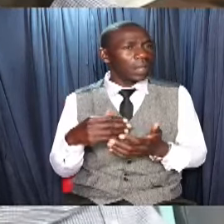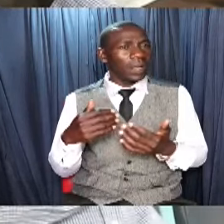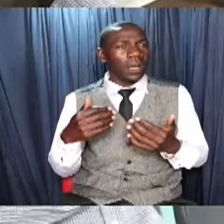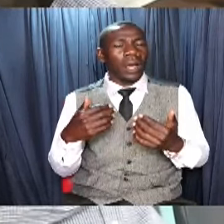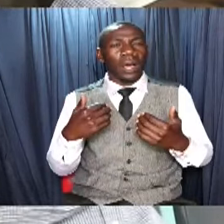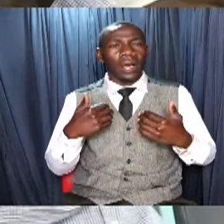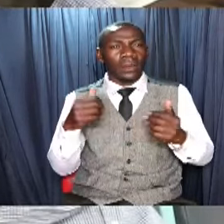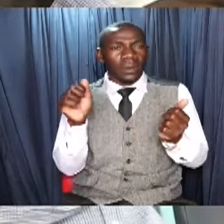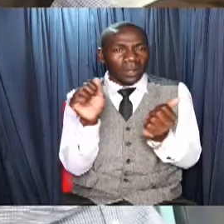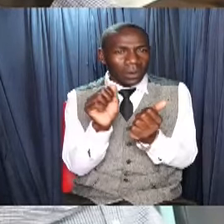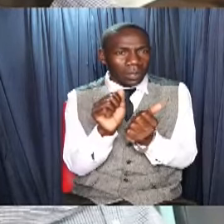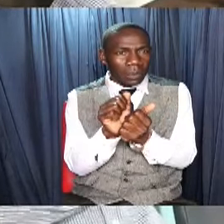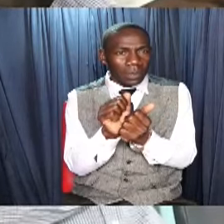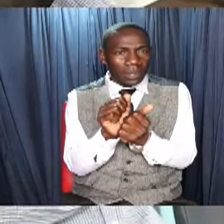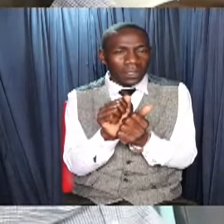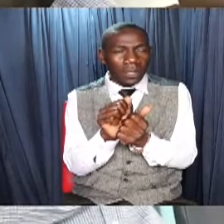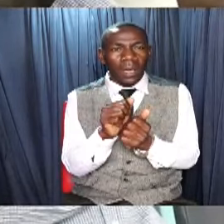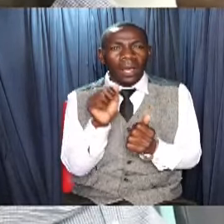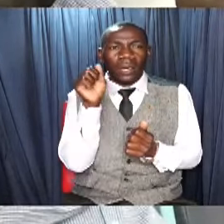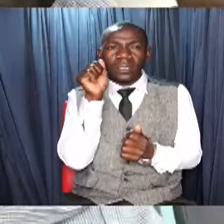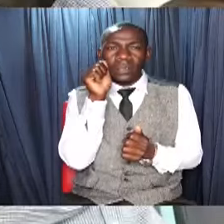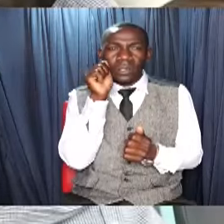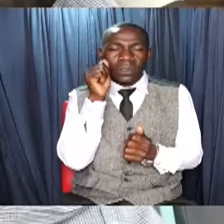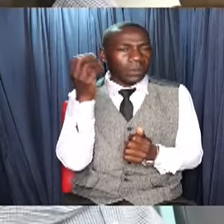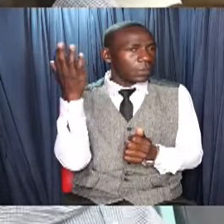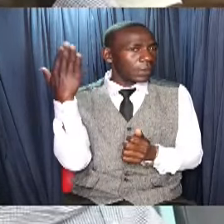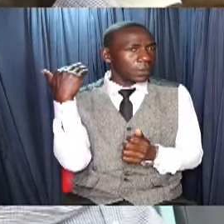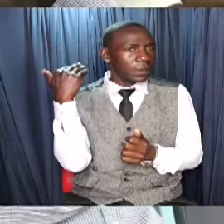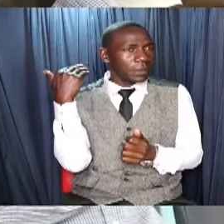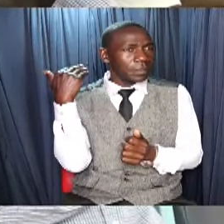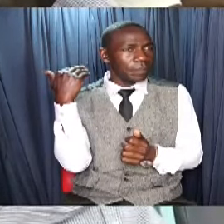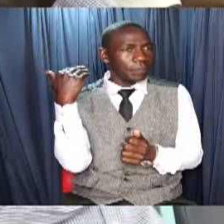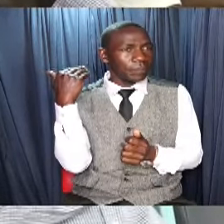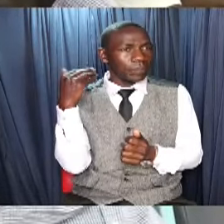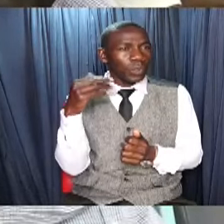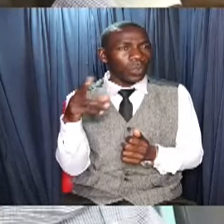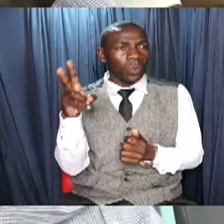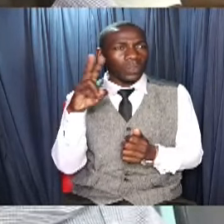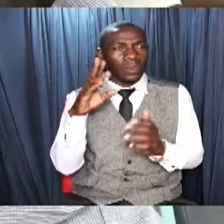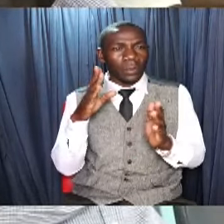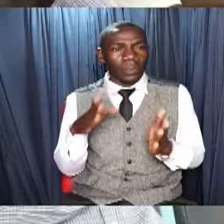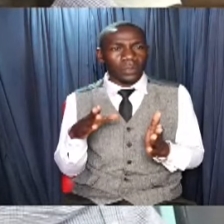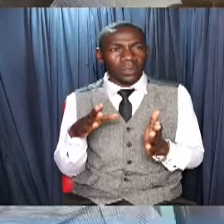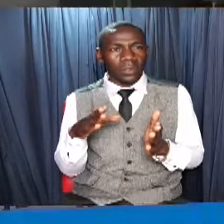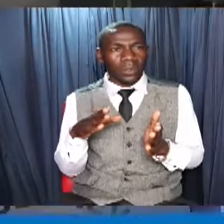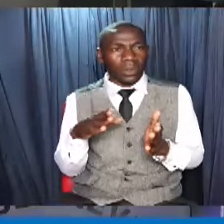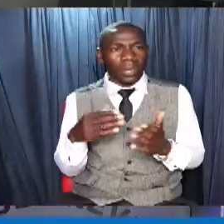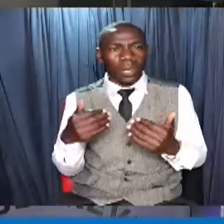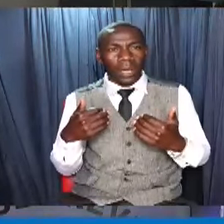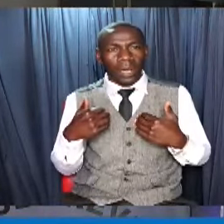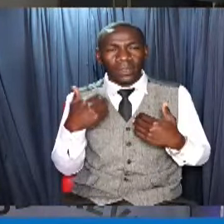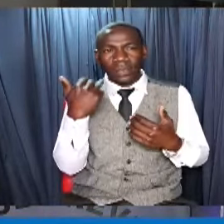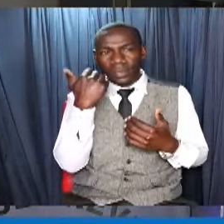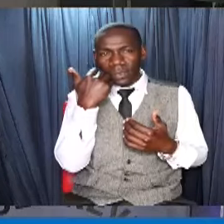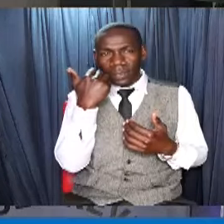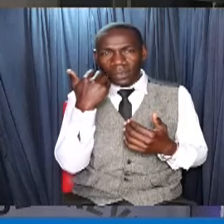na mama mdogo. I was caught with my aunt. Mana zamani hizo. Because during that time. Ilikuwa mtu ukishikwa na ugonjwa. When one